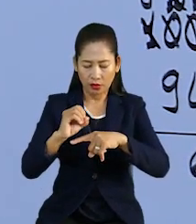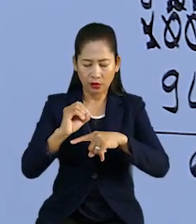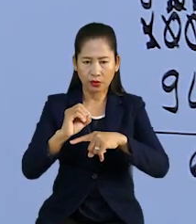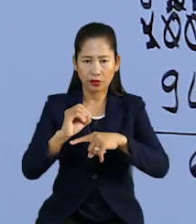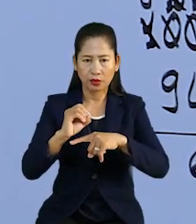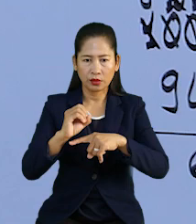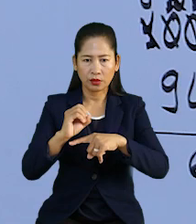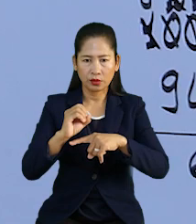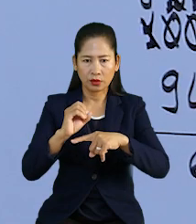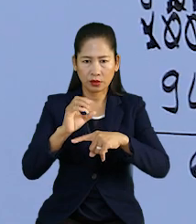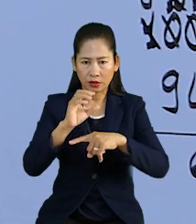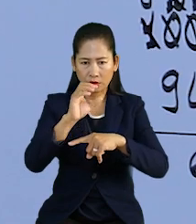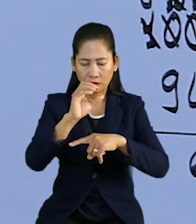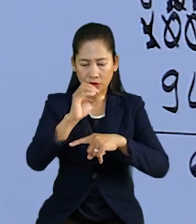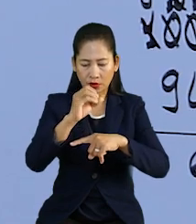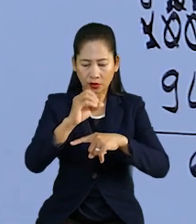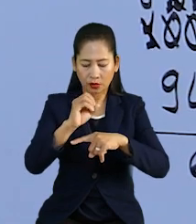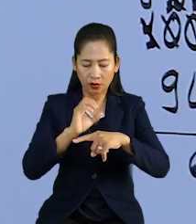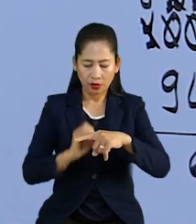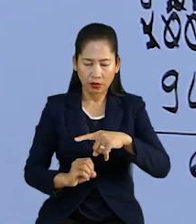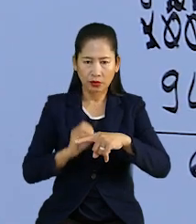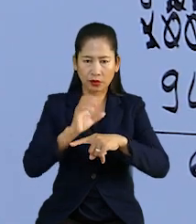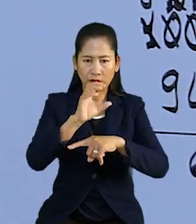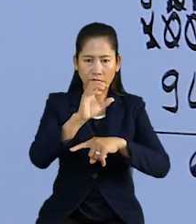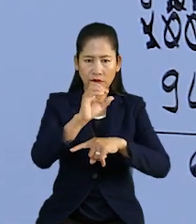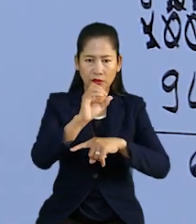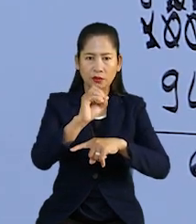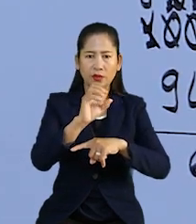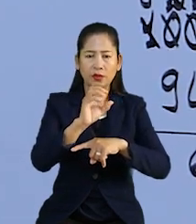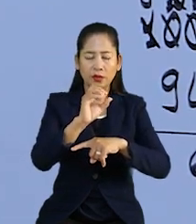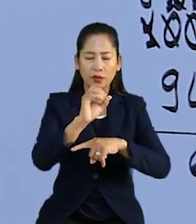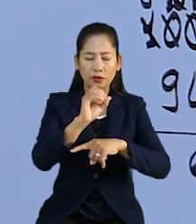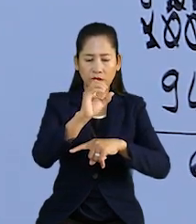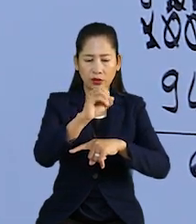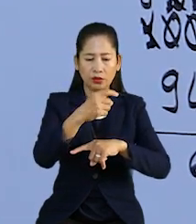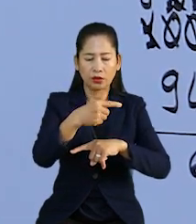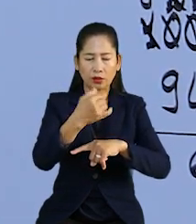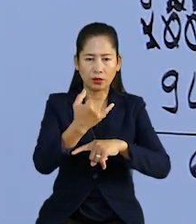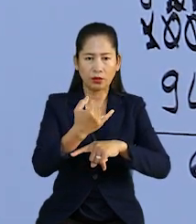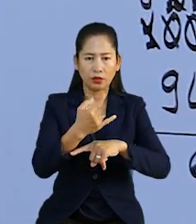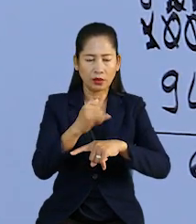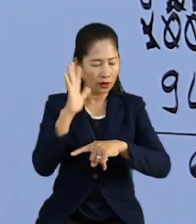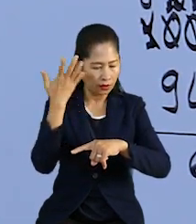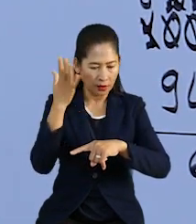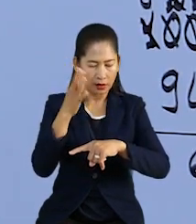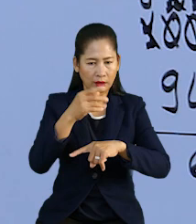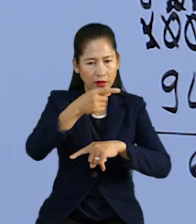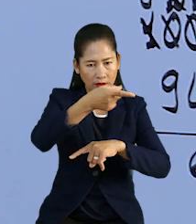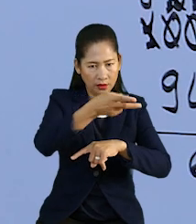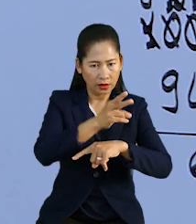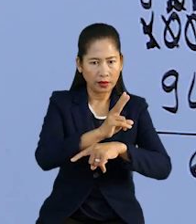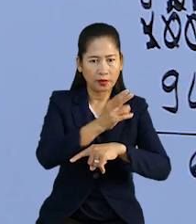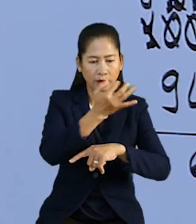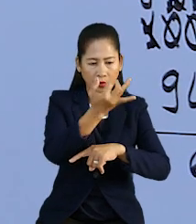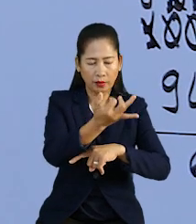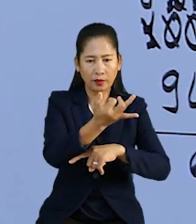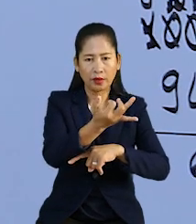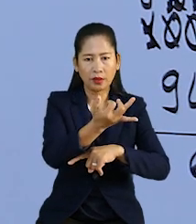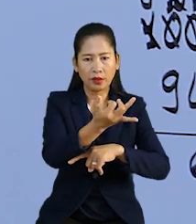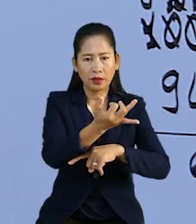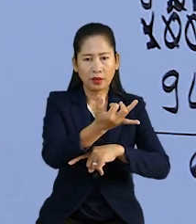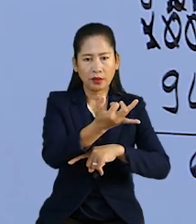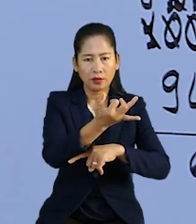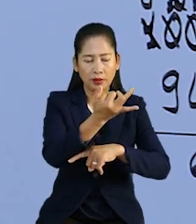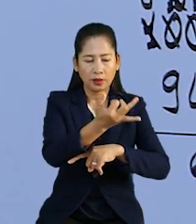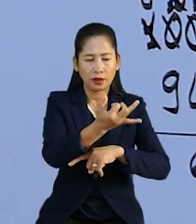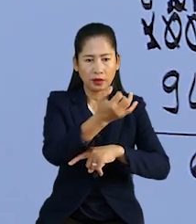đọc vào xôn, tùng rồi nè vào xôn. Đó, tùng quán xôn đọc vào mùi bàn ớt. Chà, ở tê dương trời chay phí tùng mơn. Được